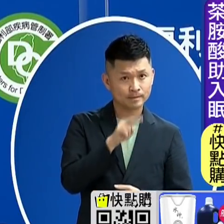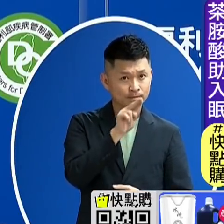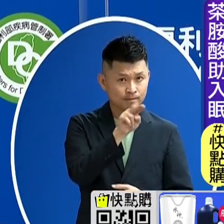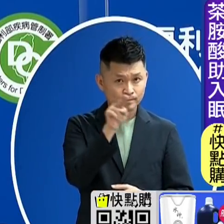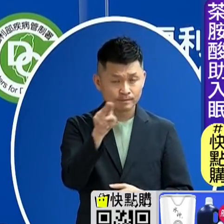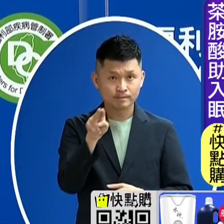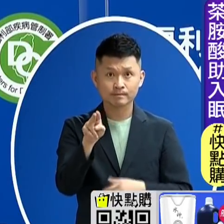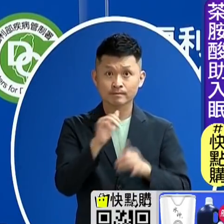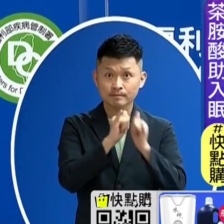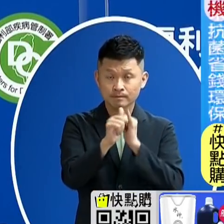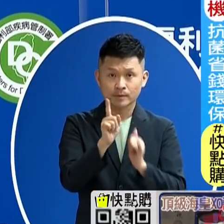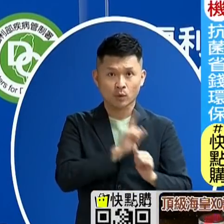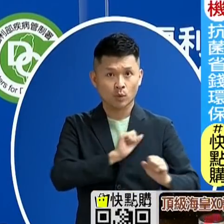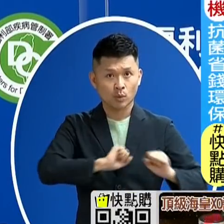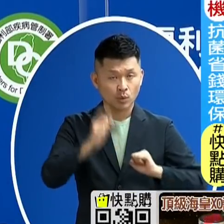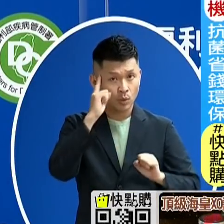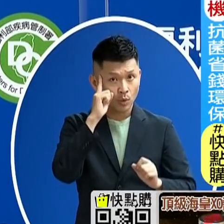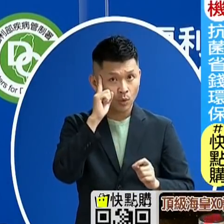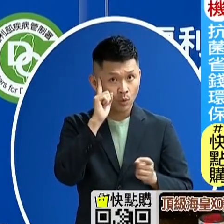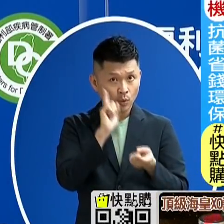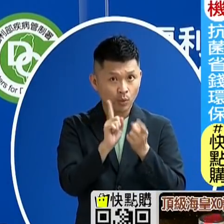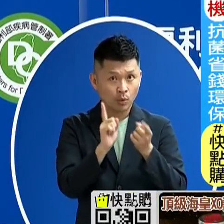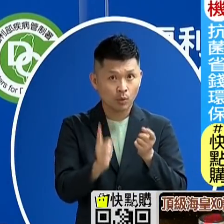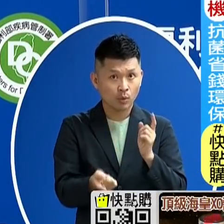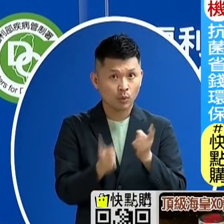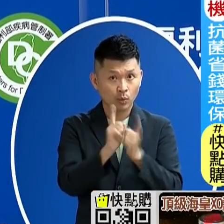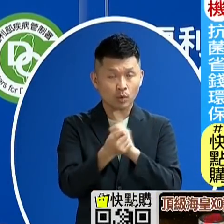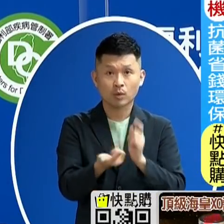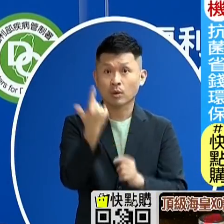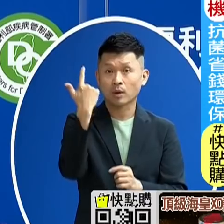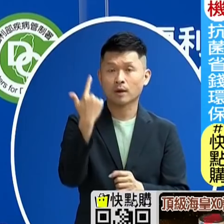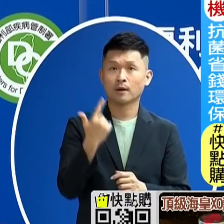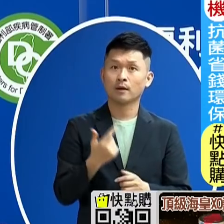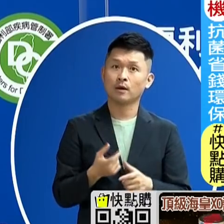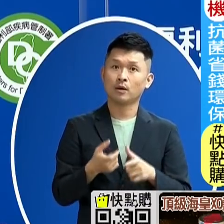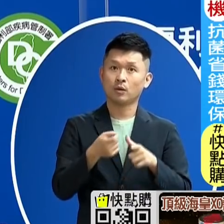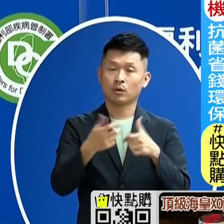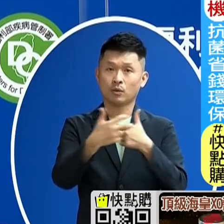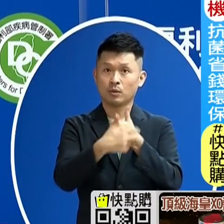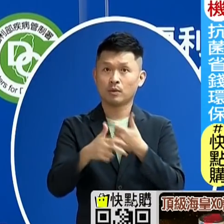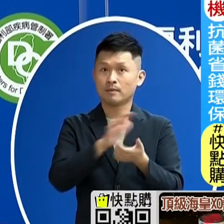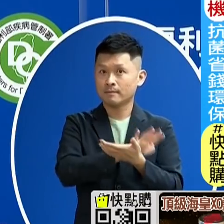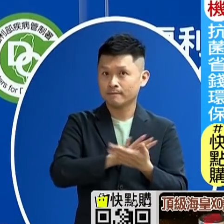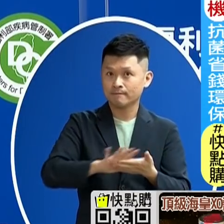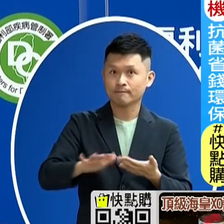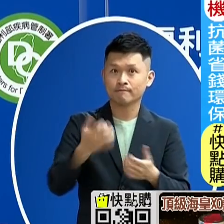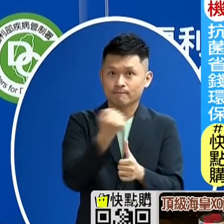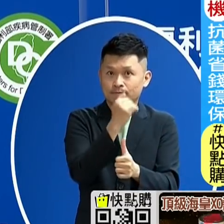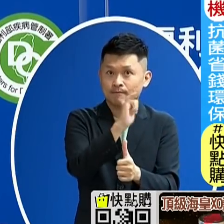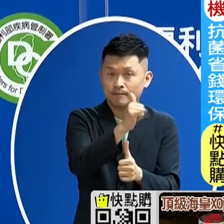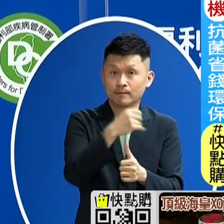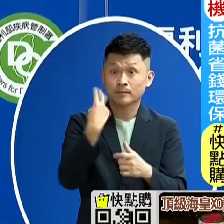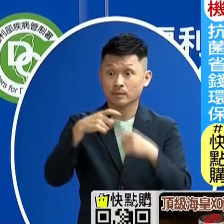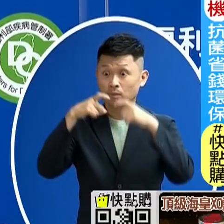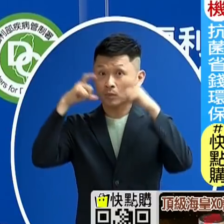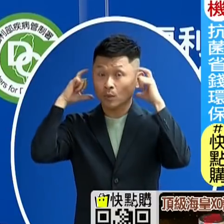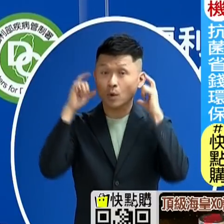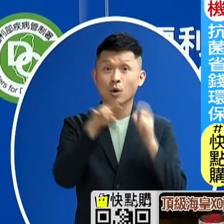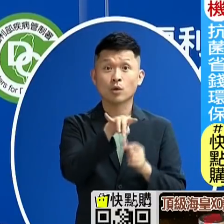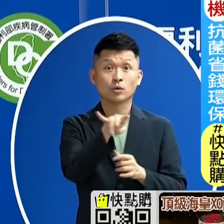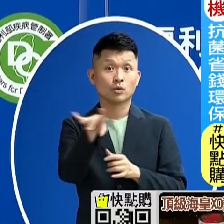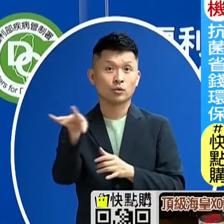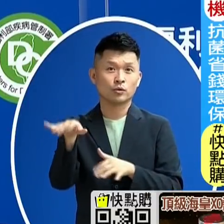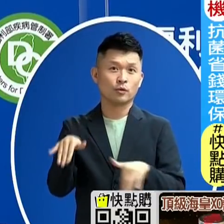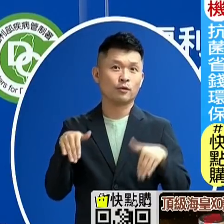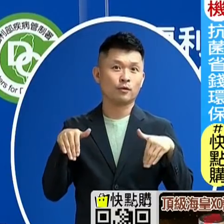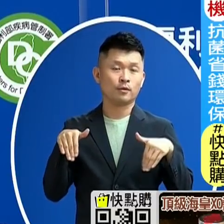人民自主的一些行为，也达到一定程度的一个公卫的效果。那口罩也带不错，那疫苗虽